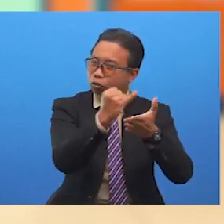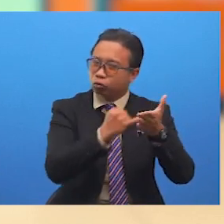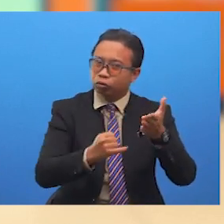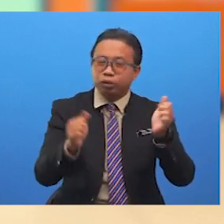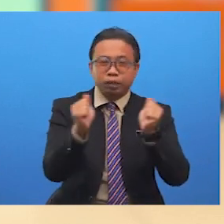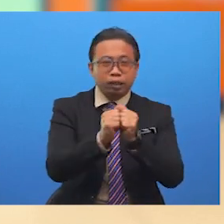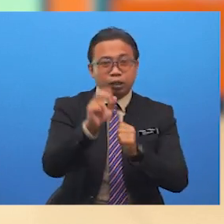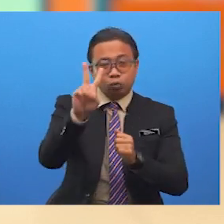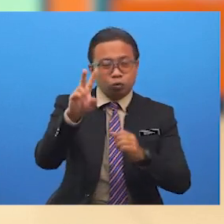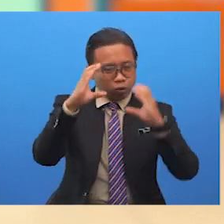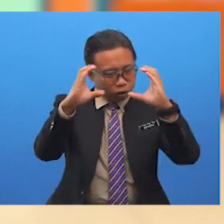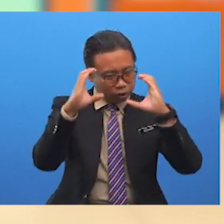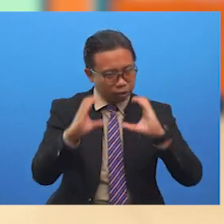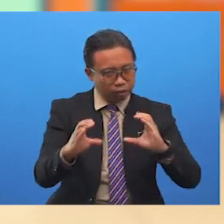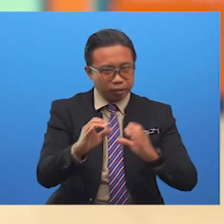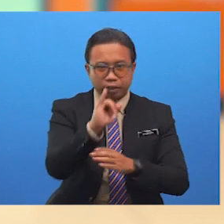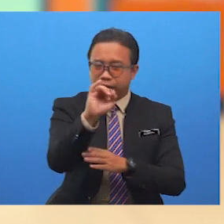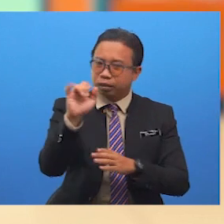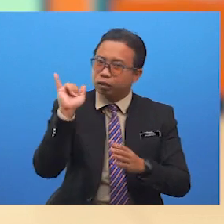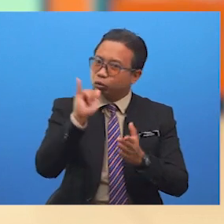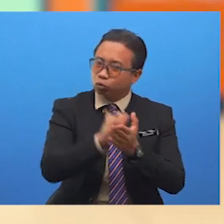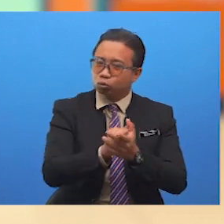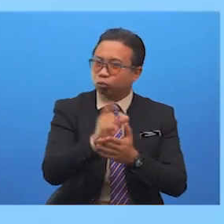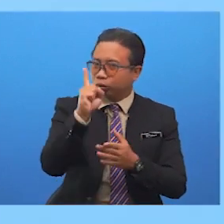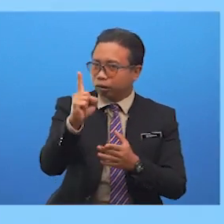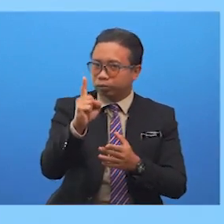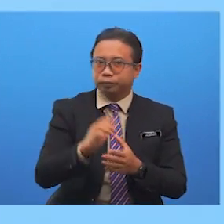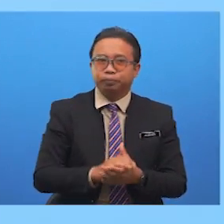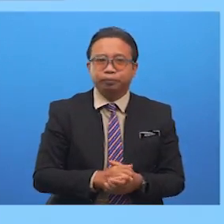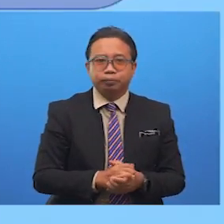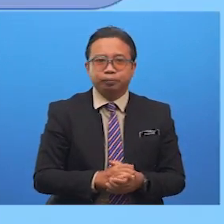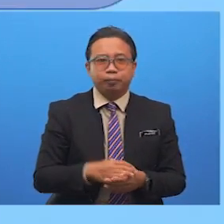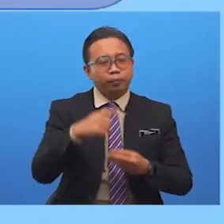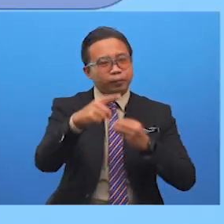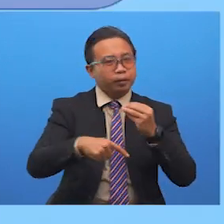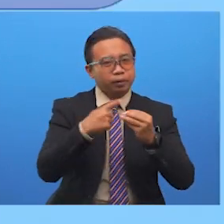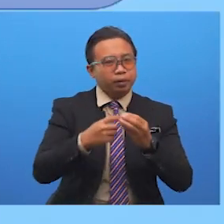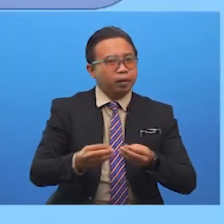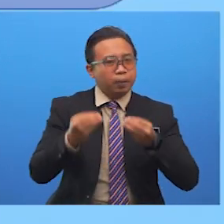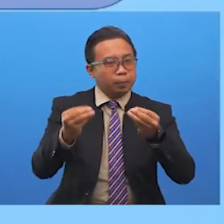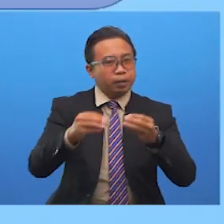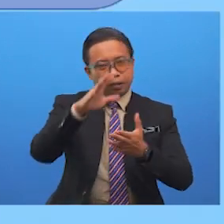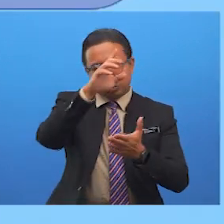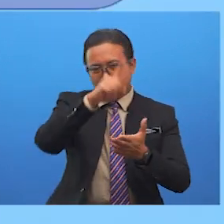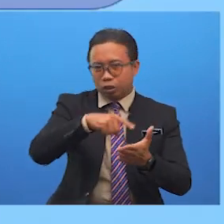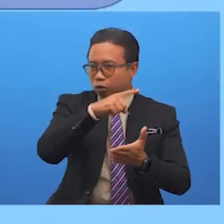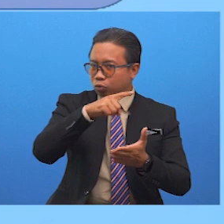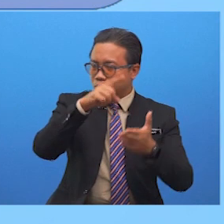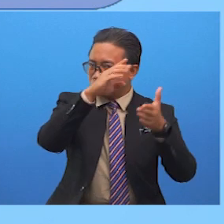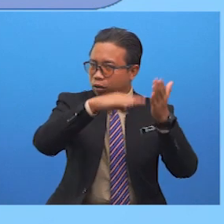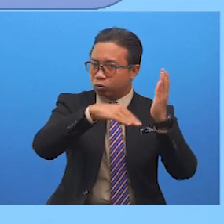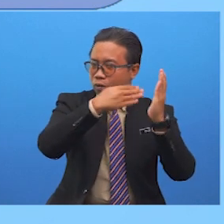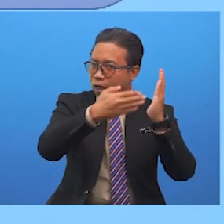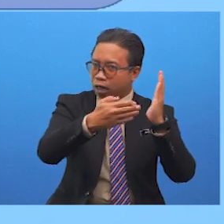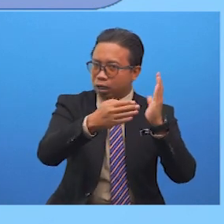Duo faedah yaitu yang pertama tak lebih loh diberi jadwal jarak dan